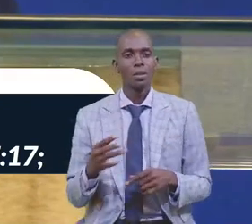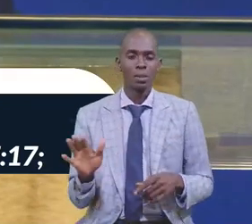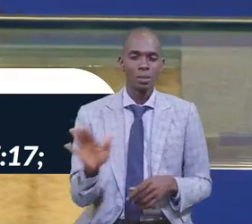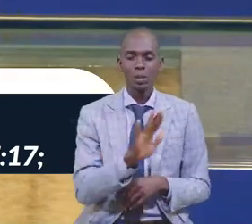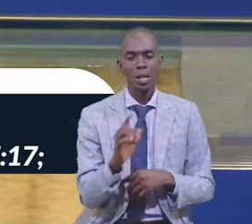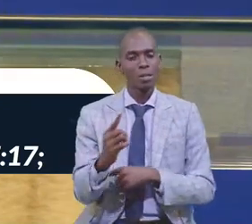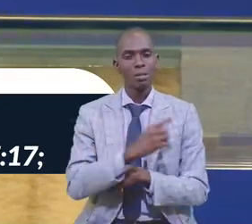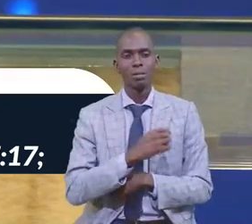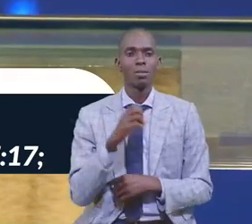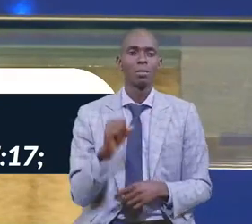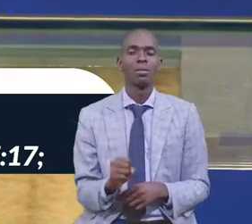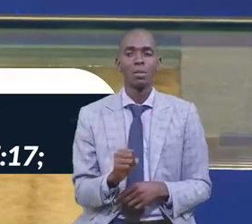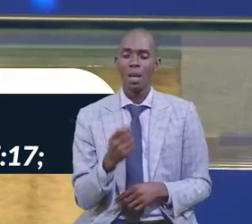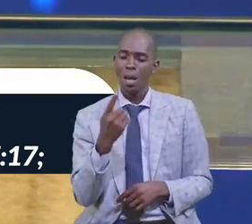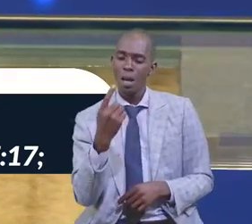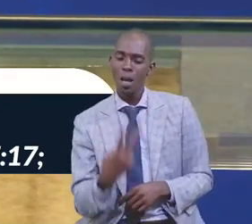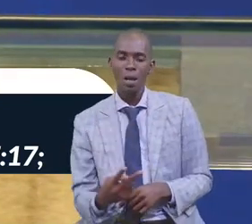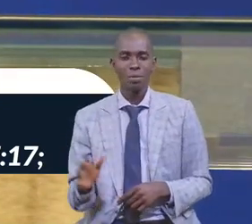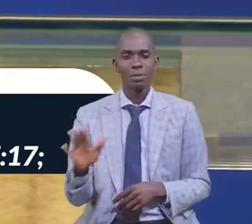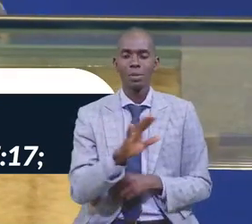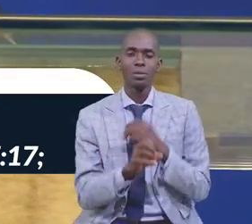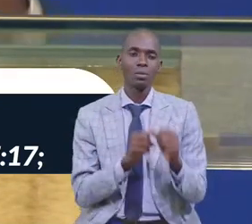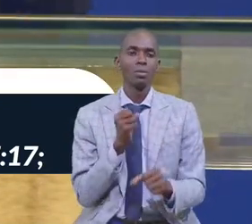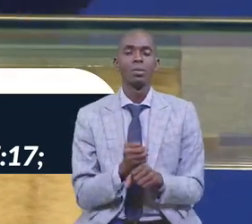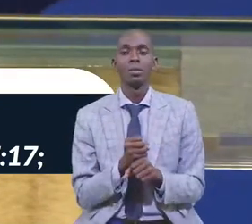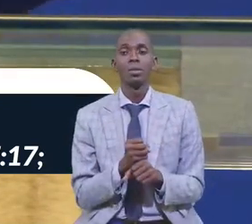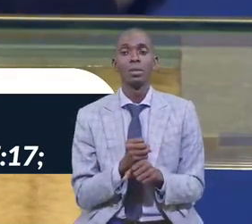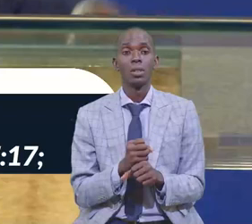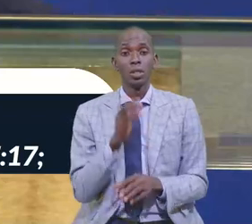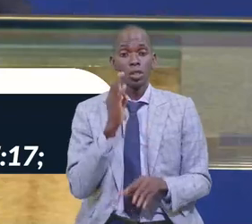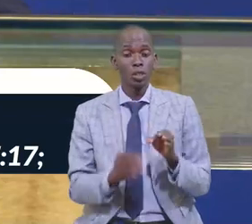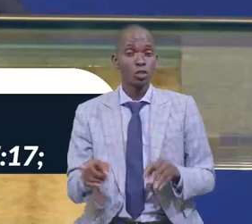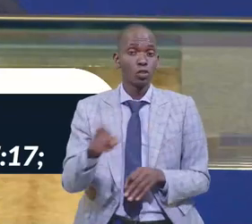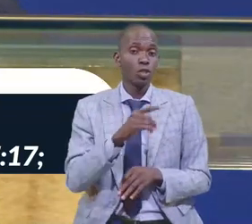la moitié de leur mort, de leur jour, la moitié de leur jour.